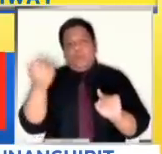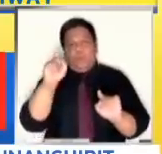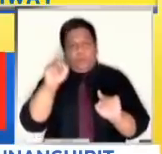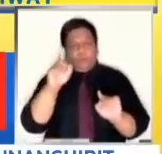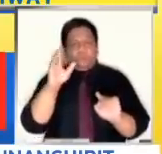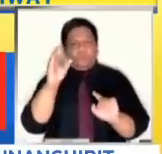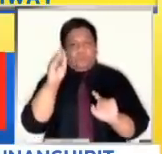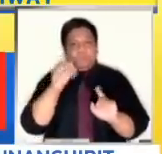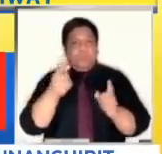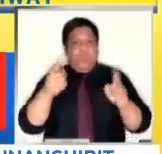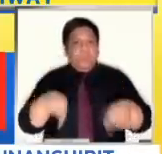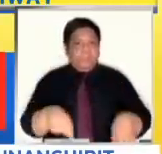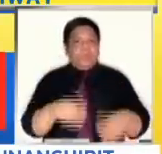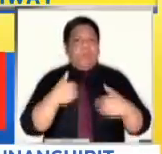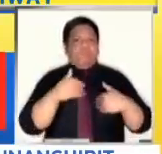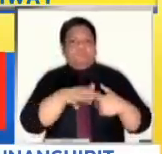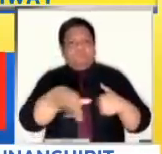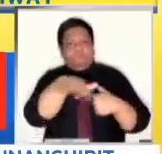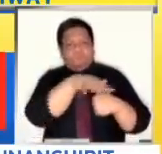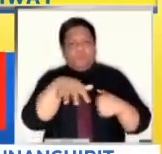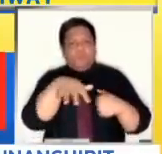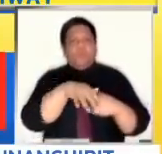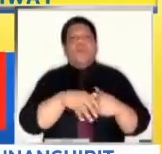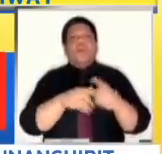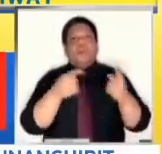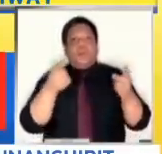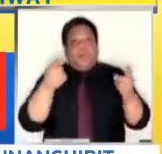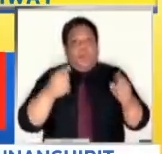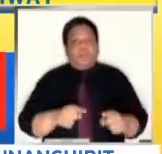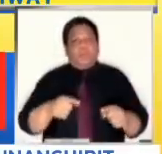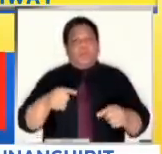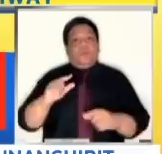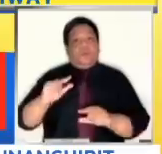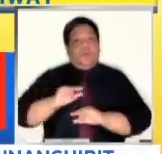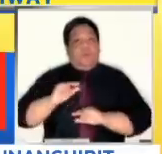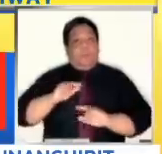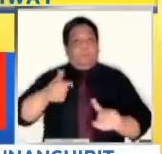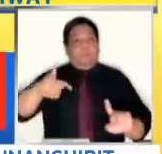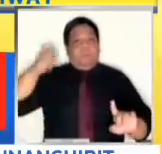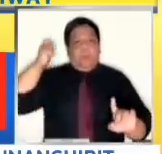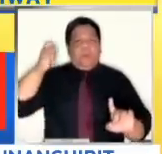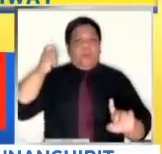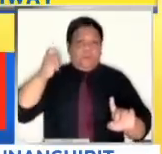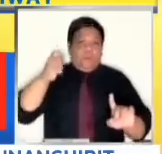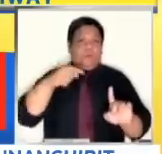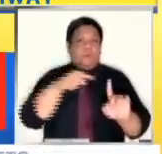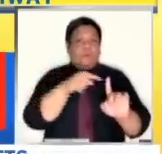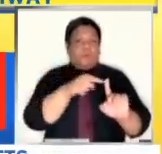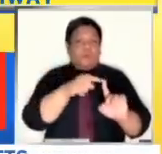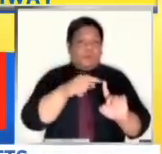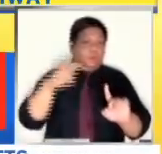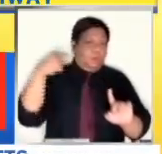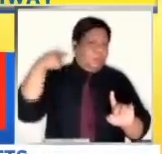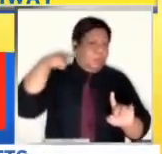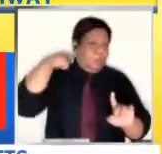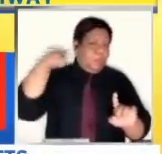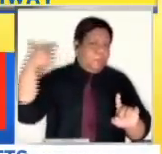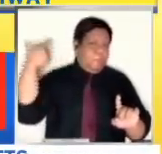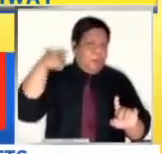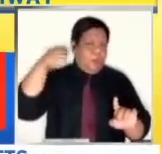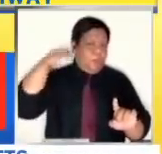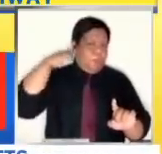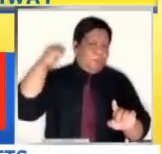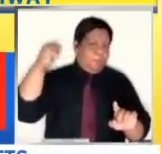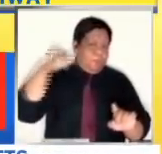na nasa lugar din sila at agad na pinaputukan ng gwardiya. Tinamaan ng bala sa leeg ang biktima. Hustisya naman